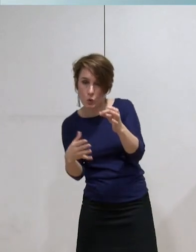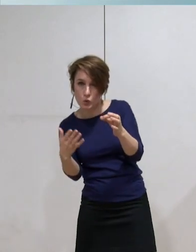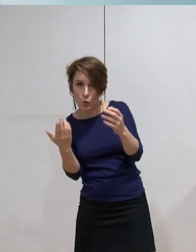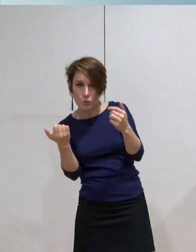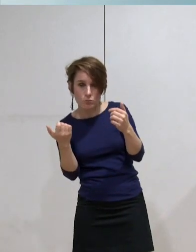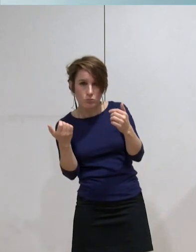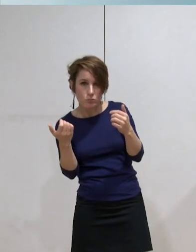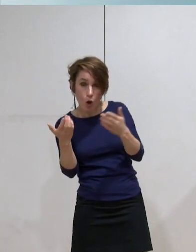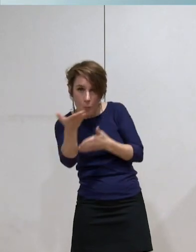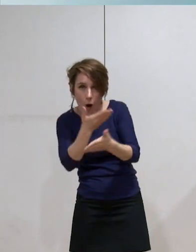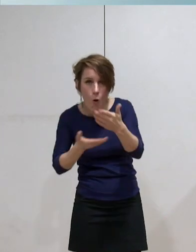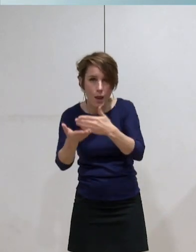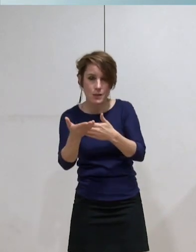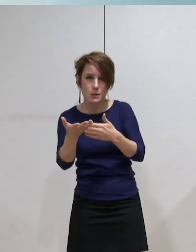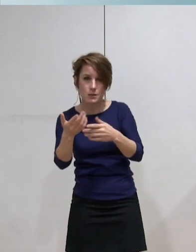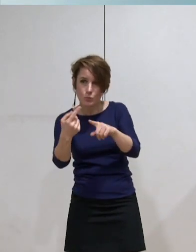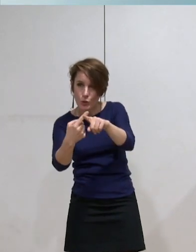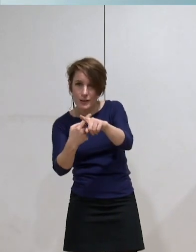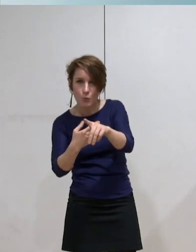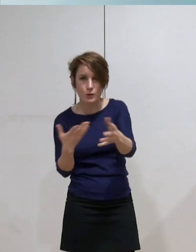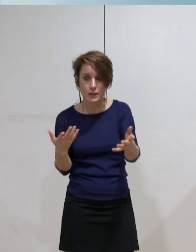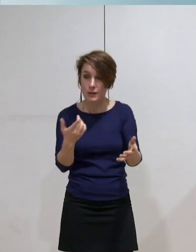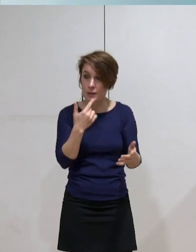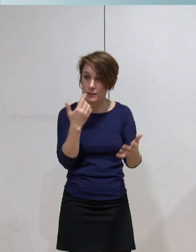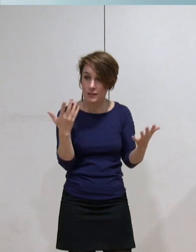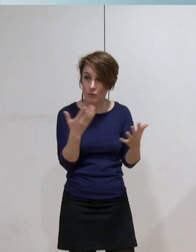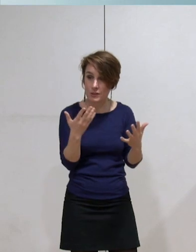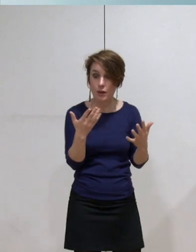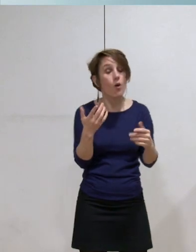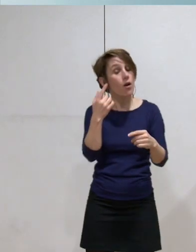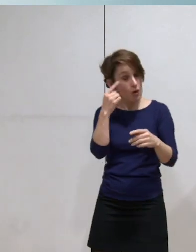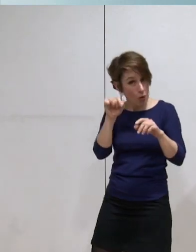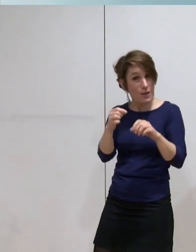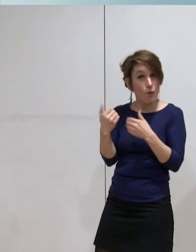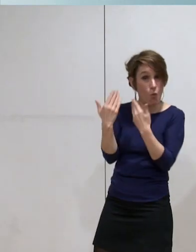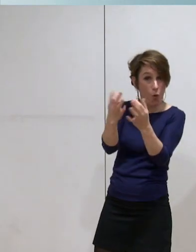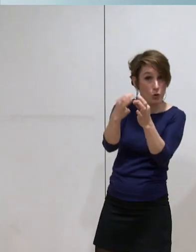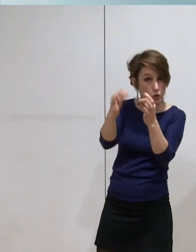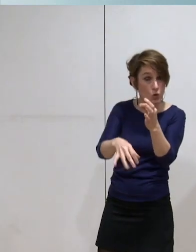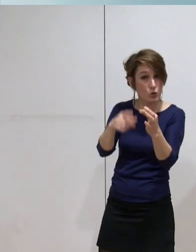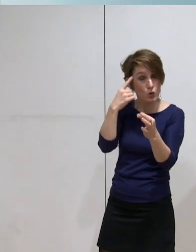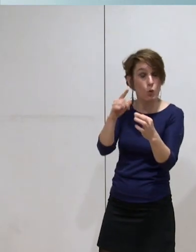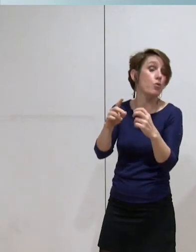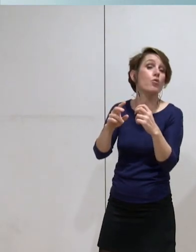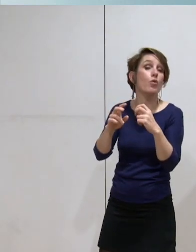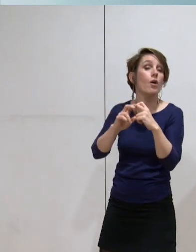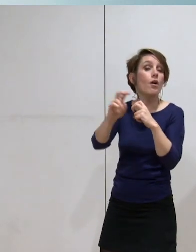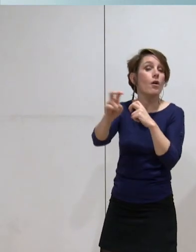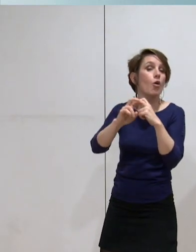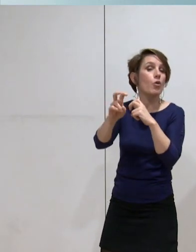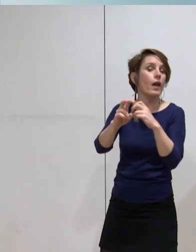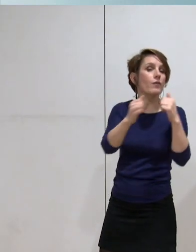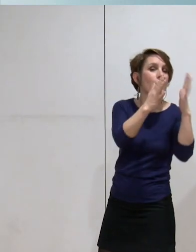pour le trafic de transit mais aussi avec de nouveaux de